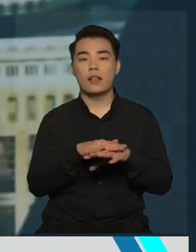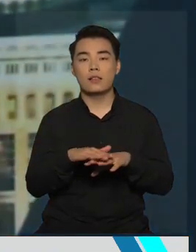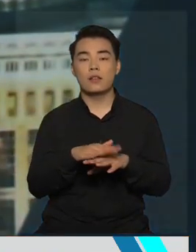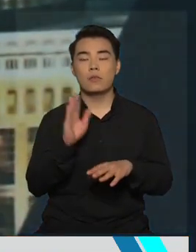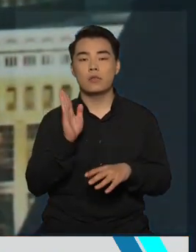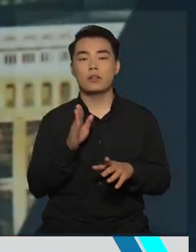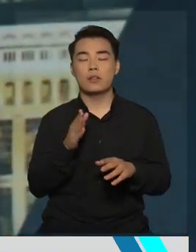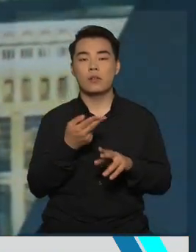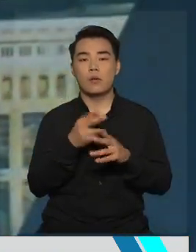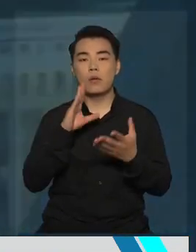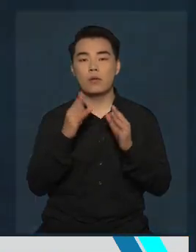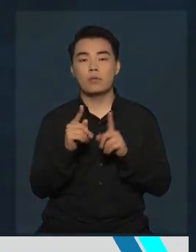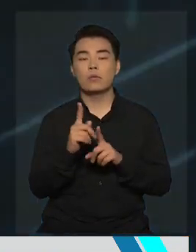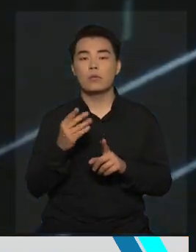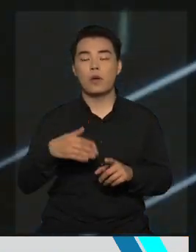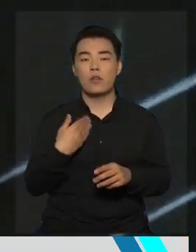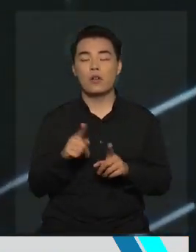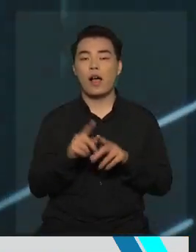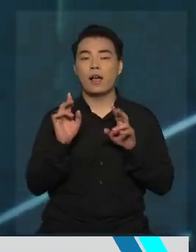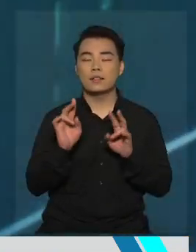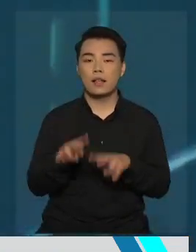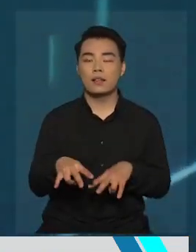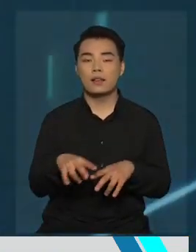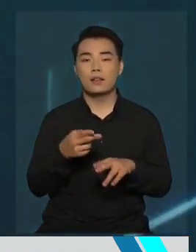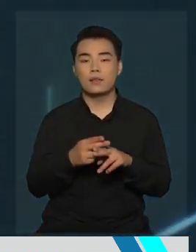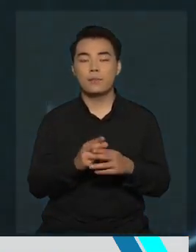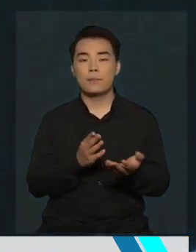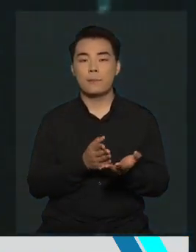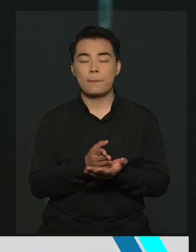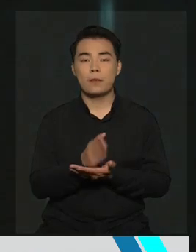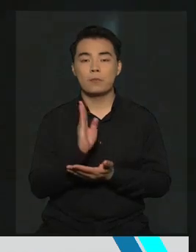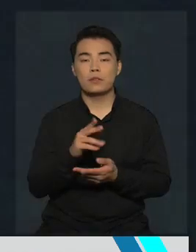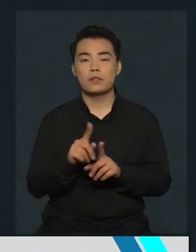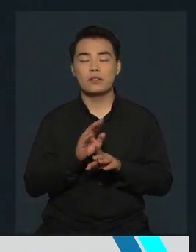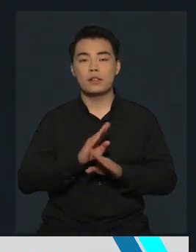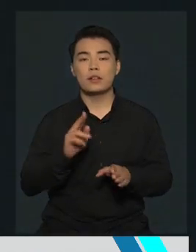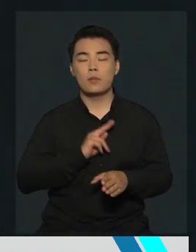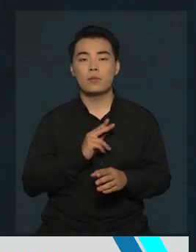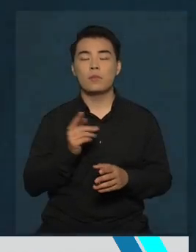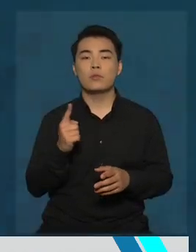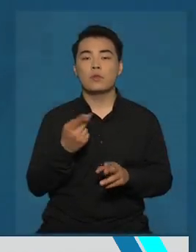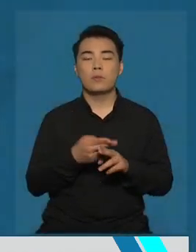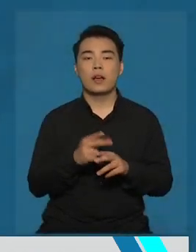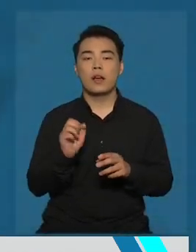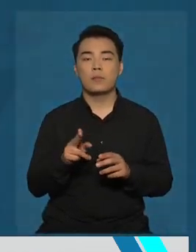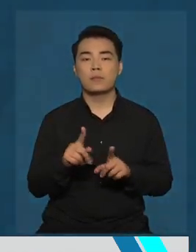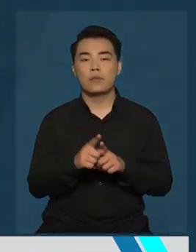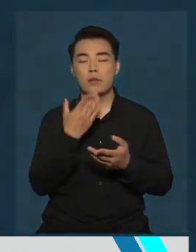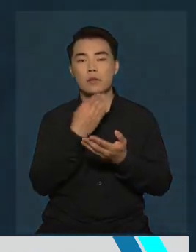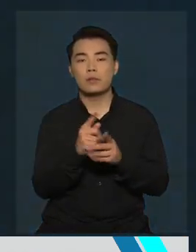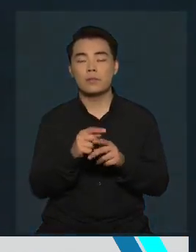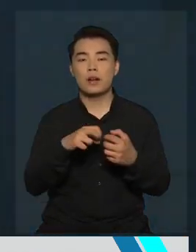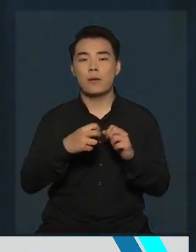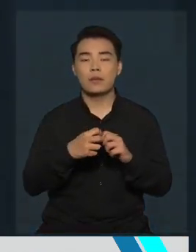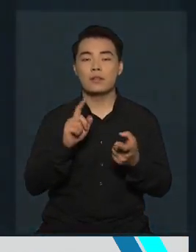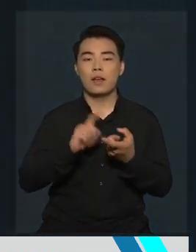естественным образом пожелает там остаться, потому что никакие искусственные варианты здесь не работают. Почему у нас, как правило, это, в общем-то, проблема связана не